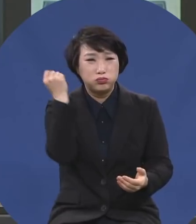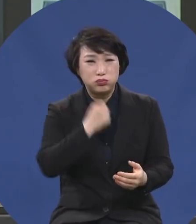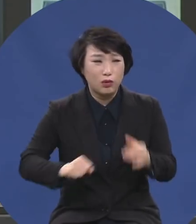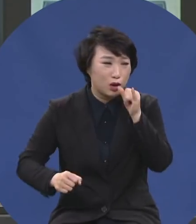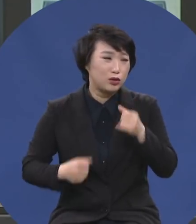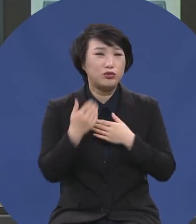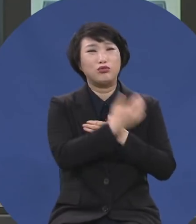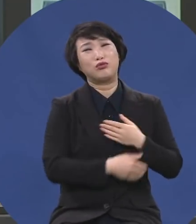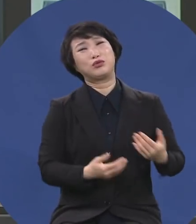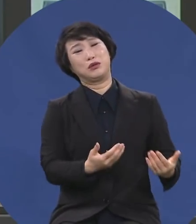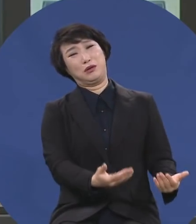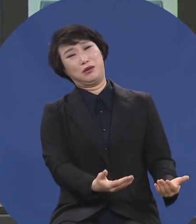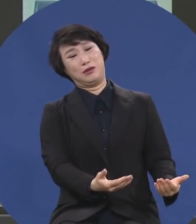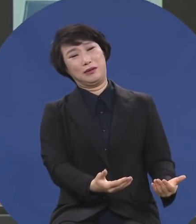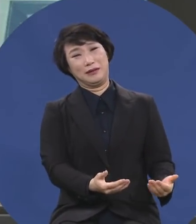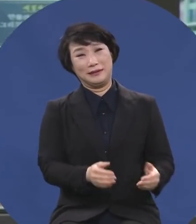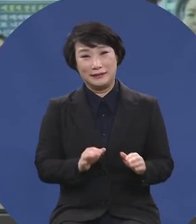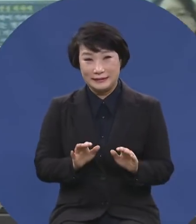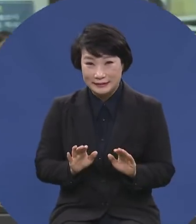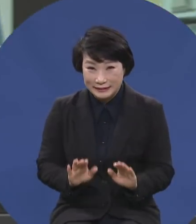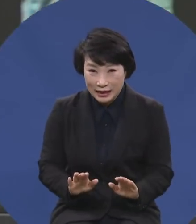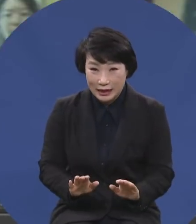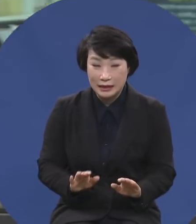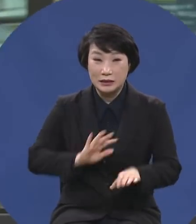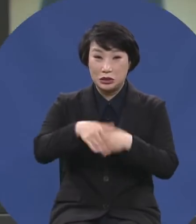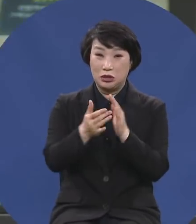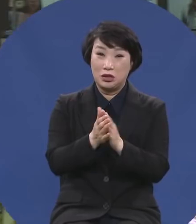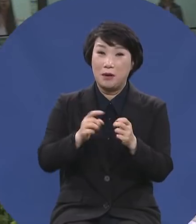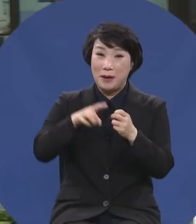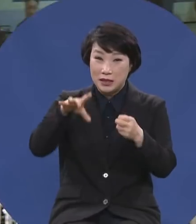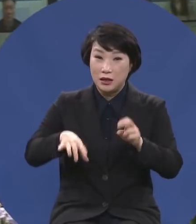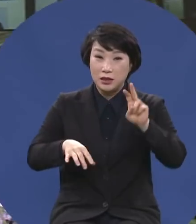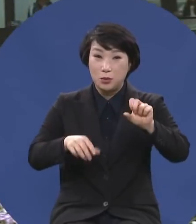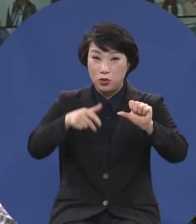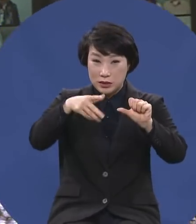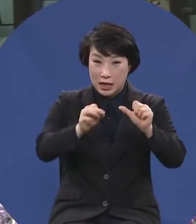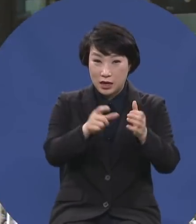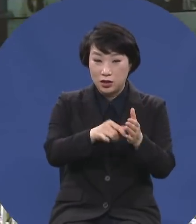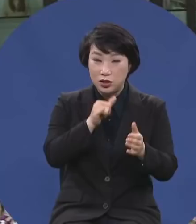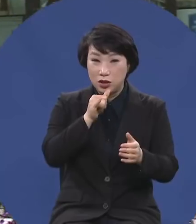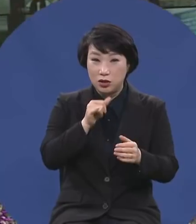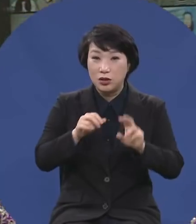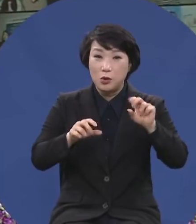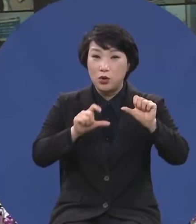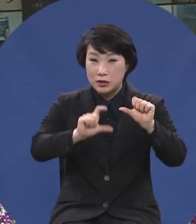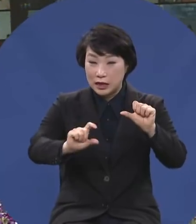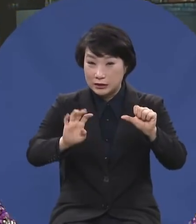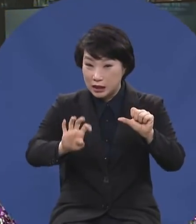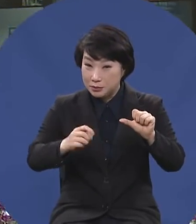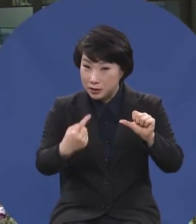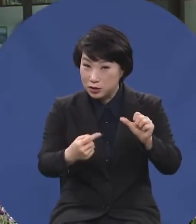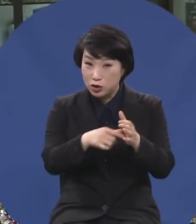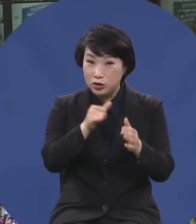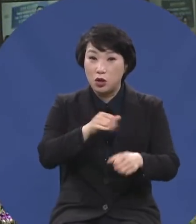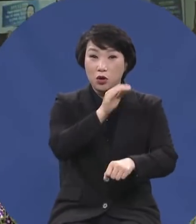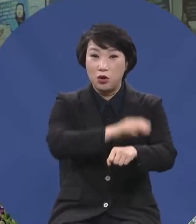육신. 그래서 마태복음 25장에도 41절에 뭐라고 그랬어요?